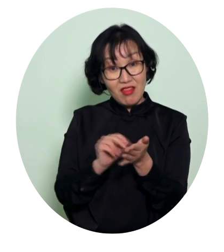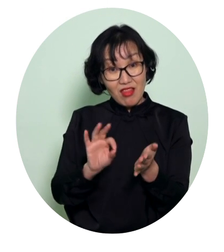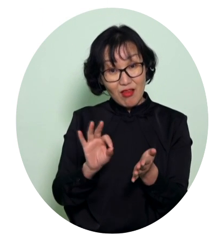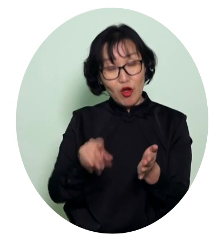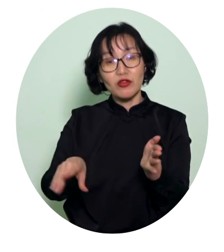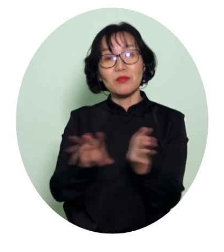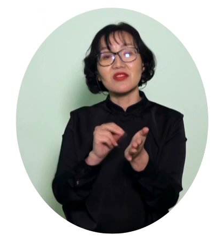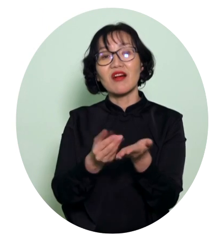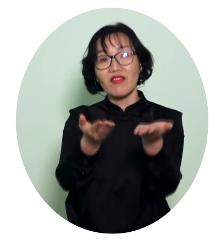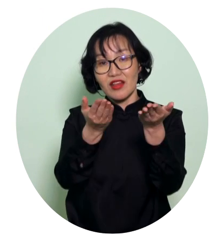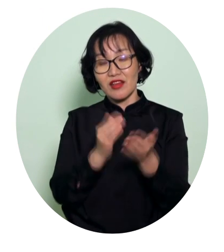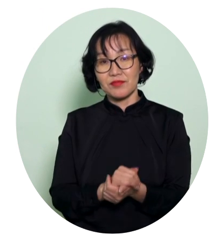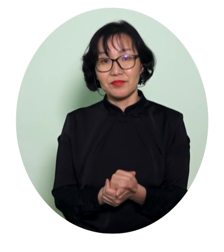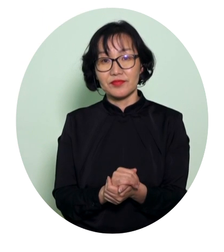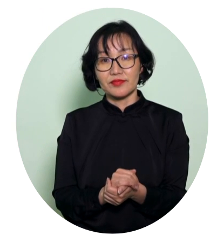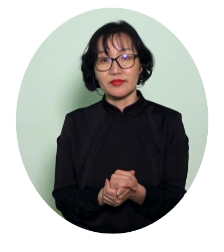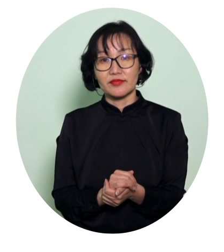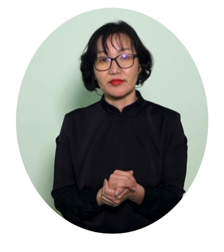бол бичиж аваад байгаа хүмүүс те.